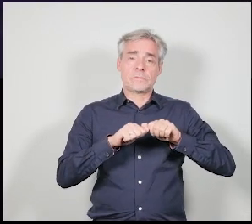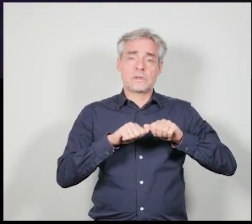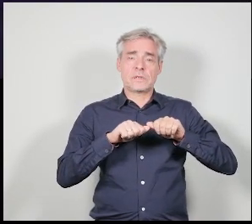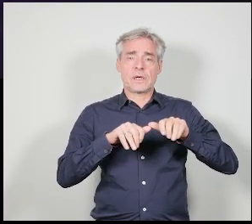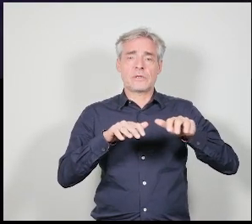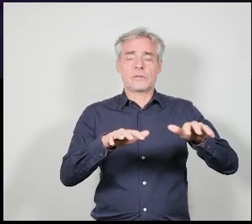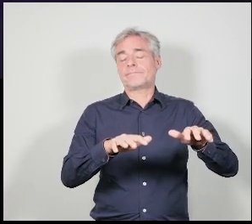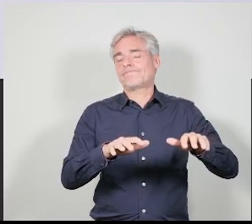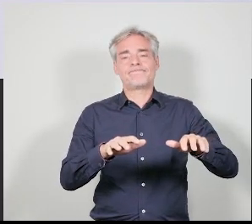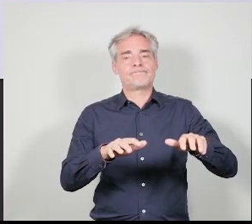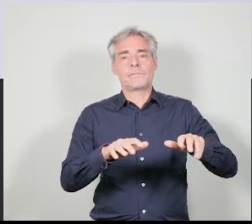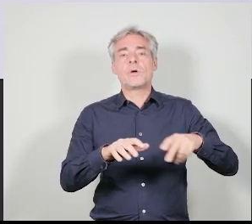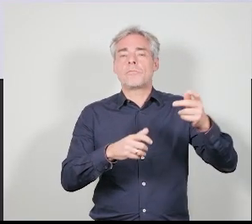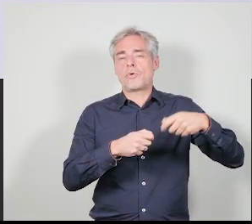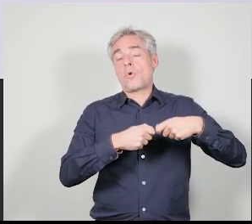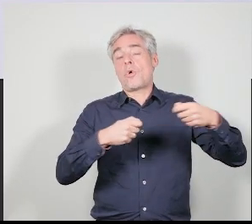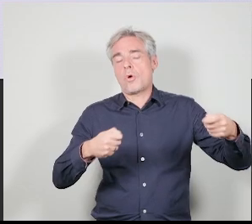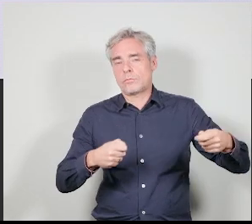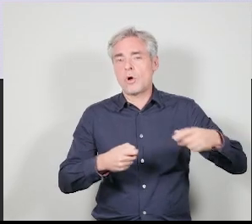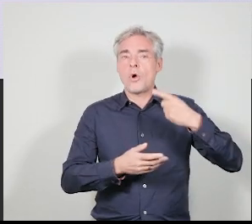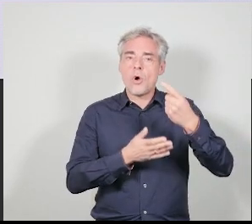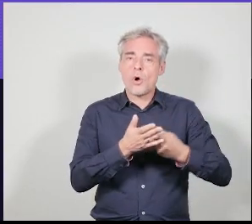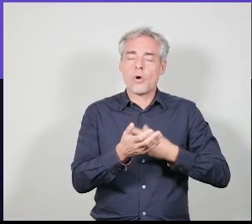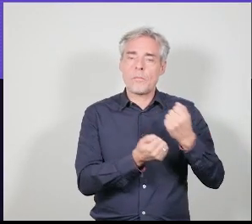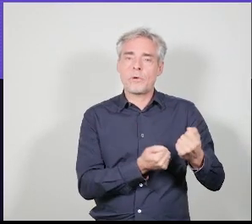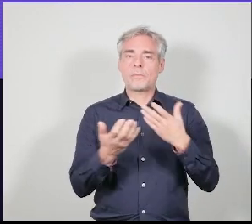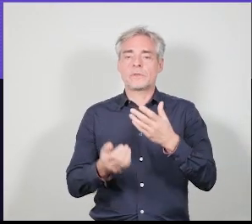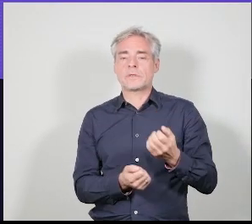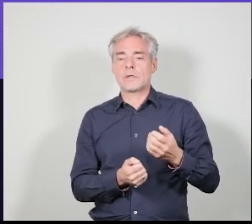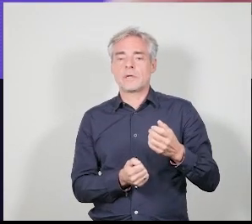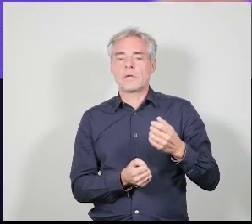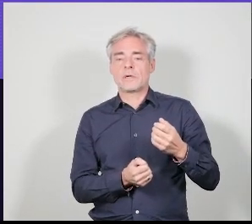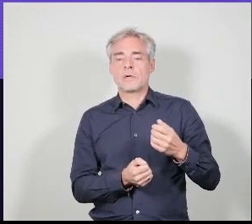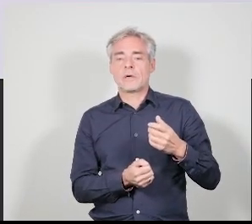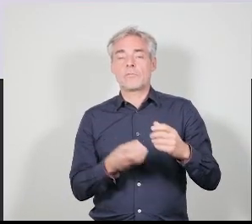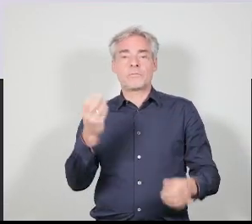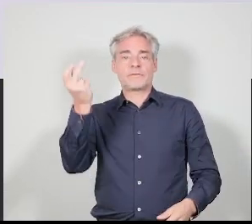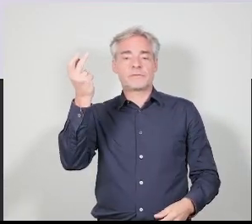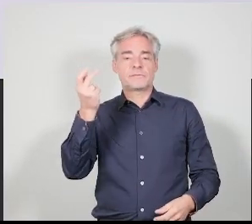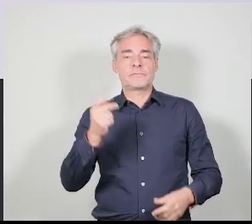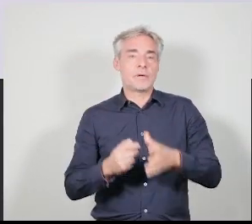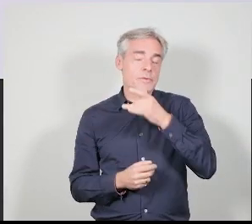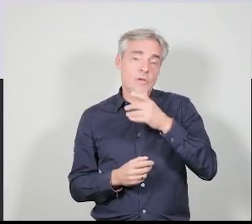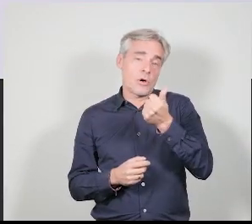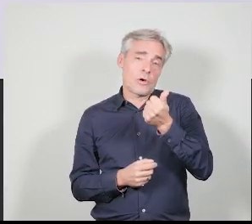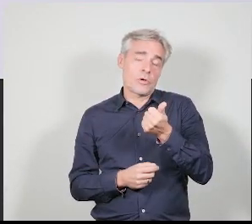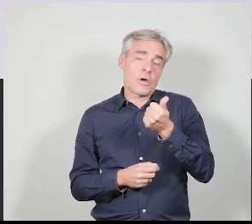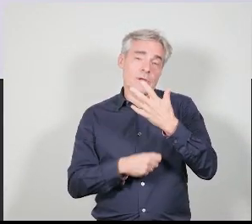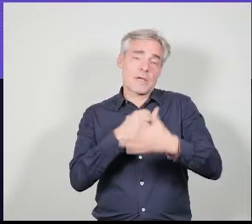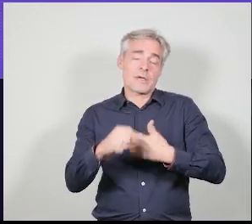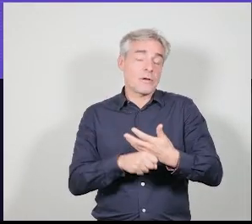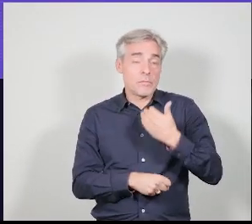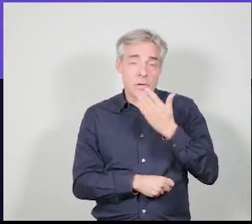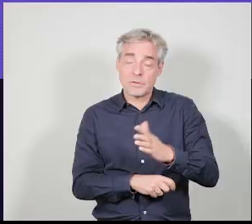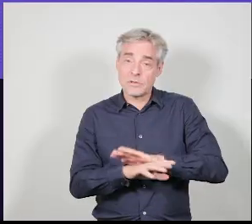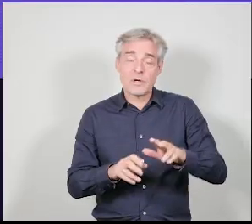ça va nécessairement prendre beaucoup plus de temps. Recomposer une offre, ça ne se fait pas. Le petit dessin ça ne se fait pas en 5 ans. Ça